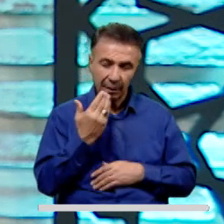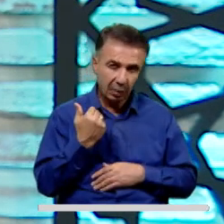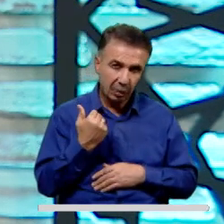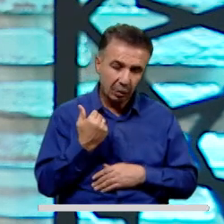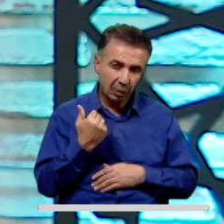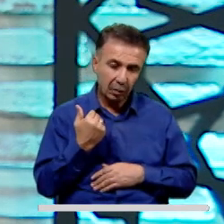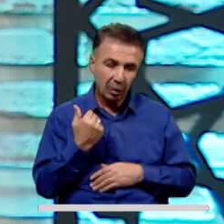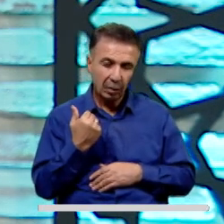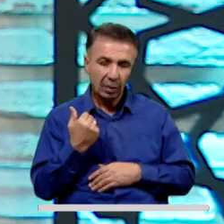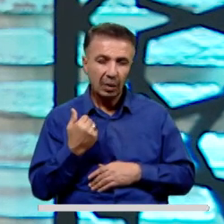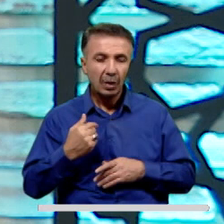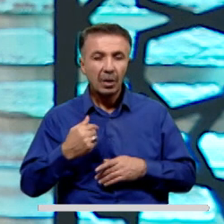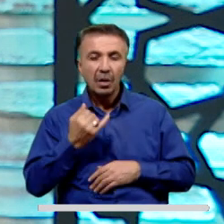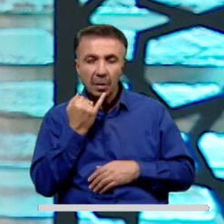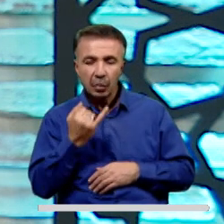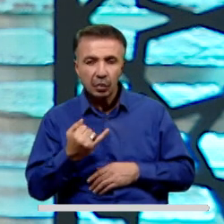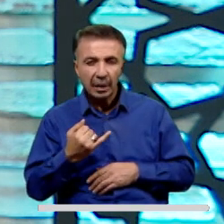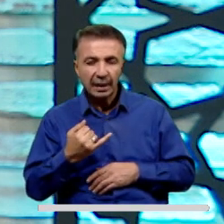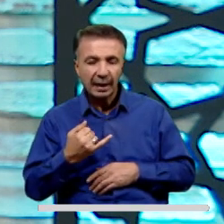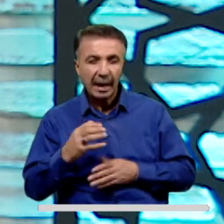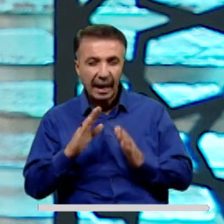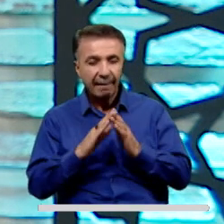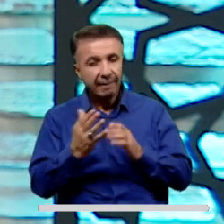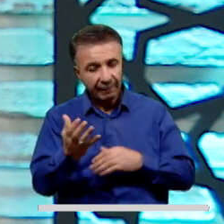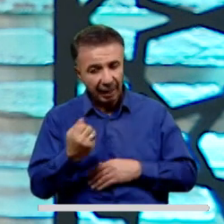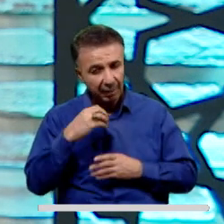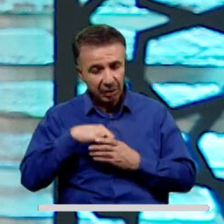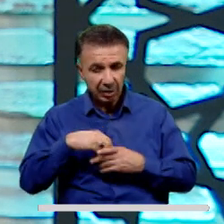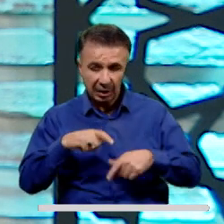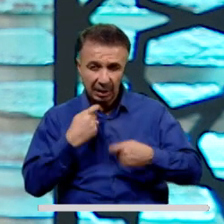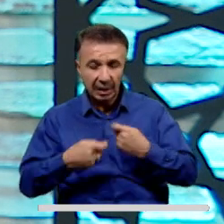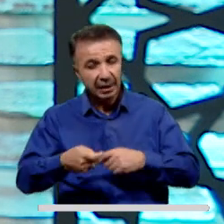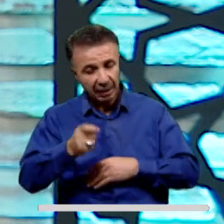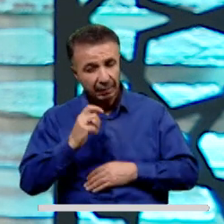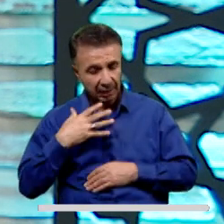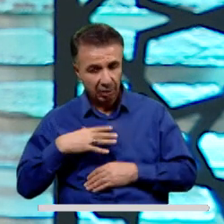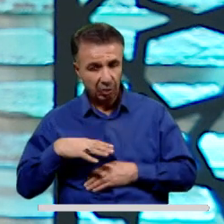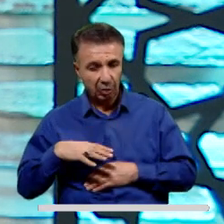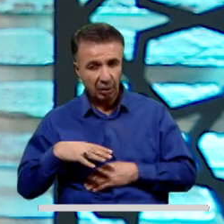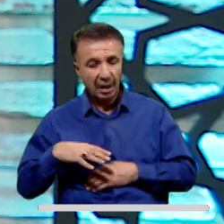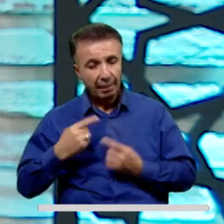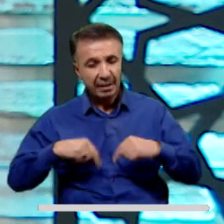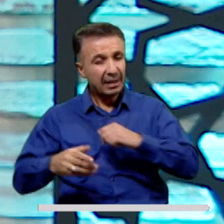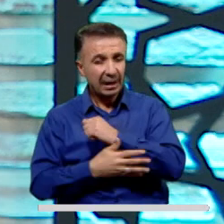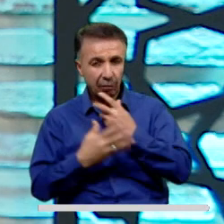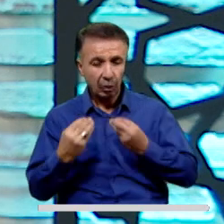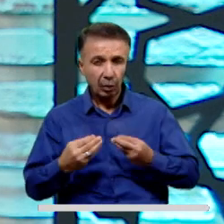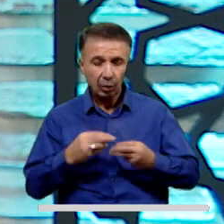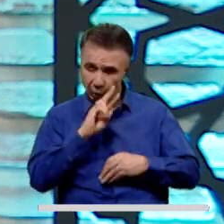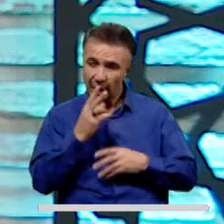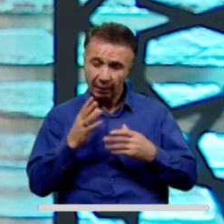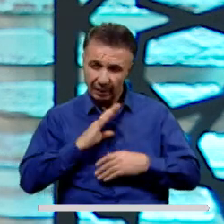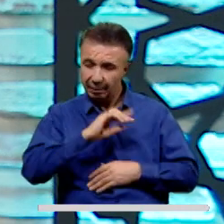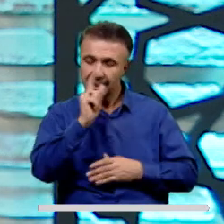Ama Soralım. müşteri kredi çekmek istiyor. Soralım bakalım hocam ne diyecek. Rabbimiz hayırlı rızıklar ihsan etsin Enes Bey